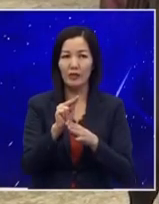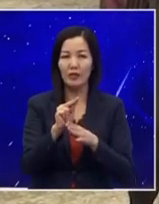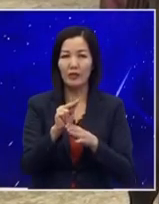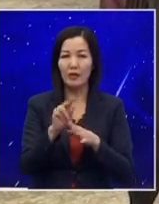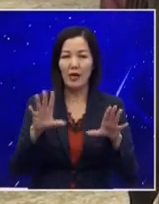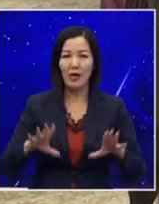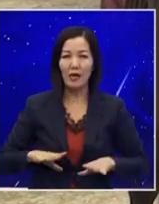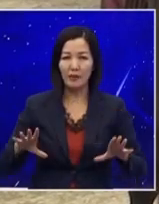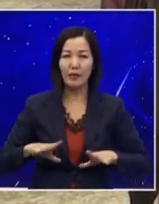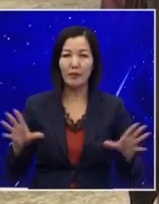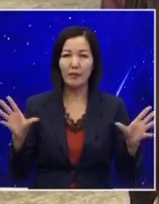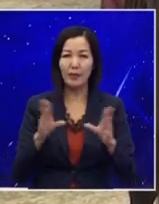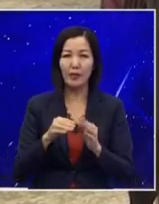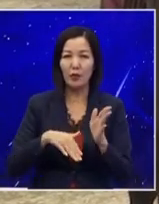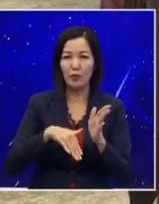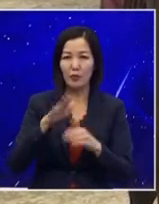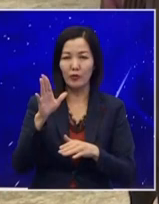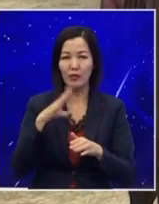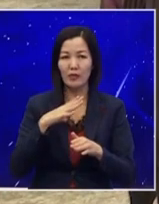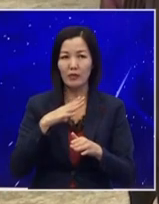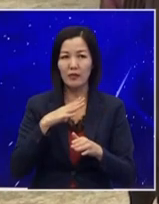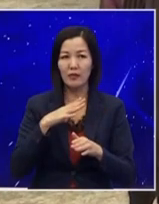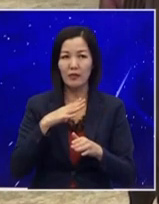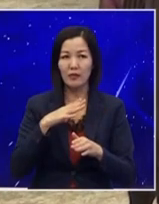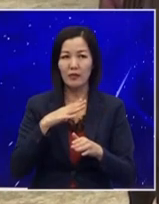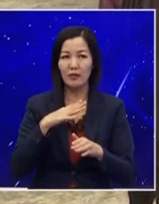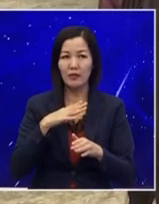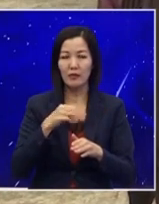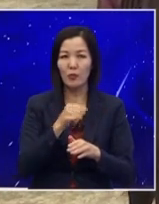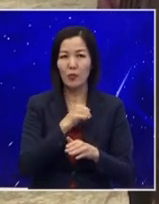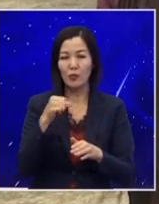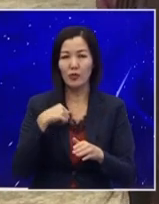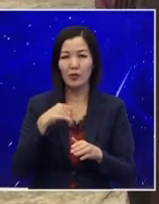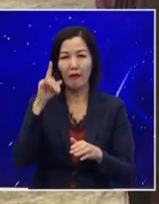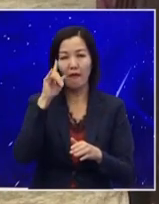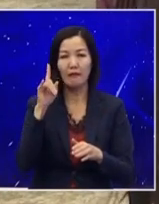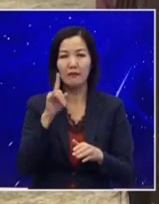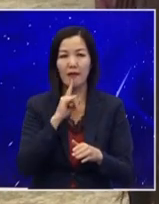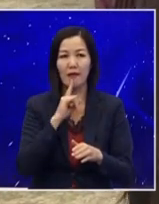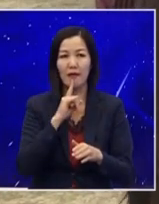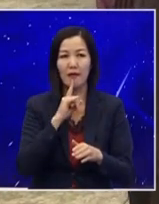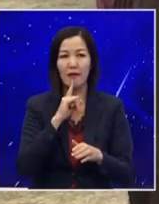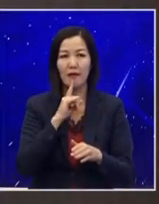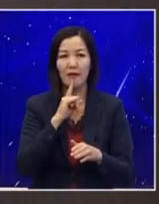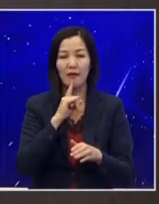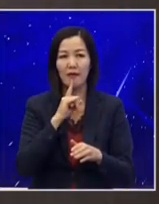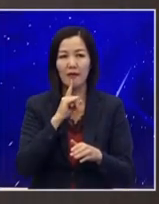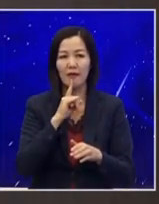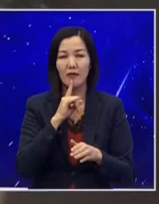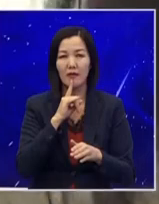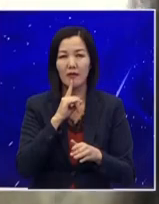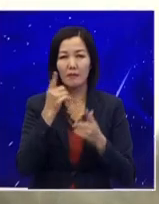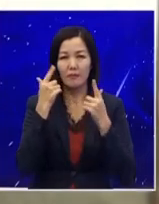жетіп рухты және өзінің қазақ екенін нақты сыпайы ер жігіт болып өскен ғой.